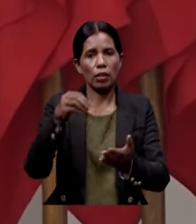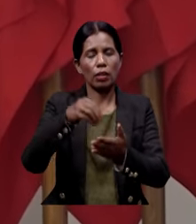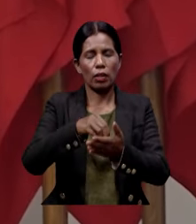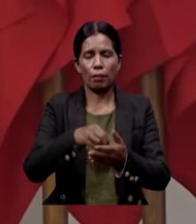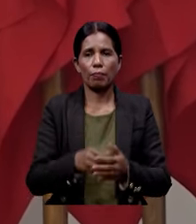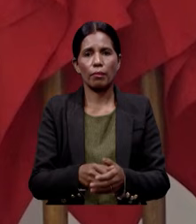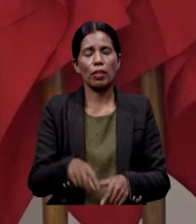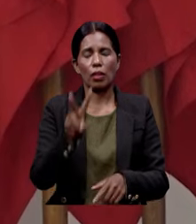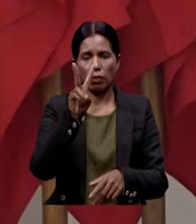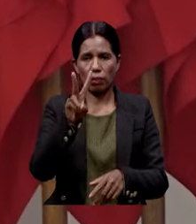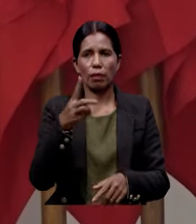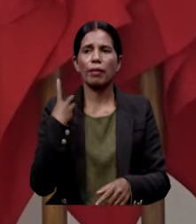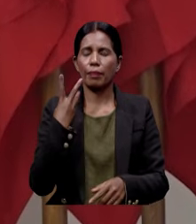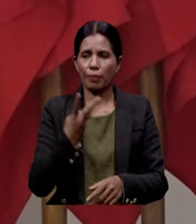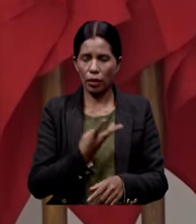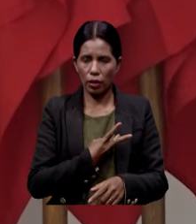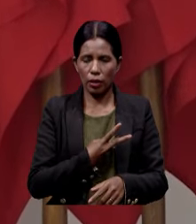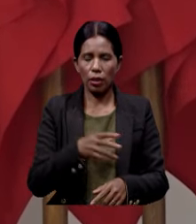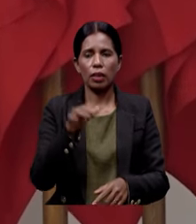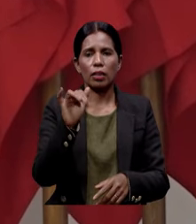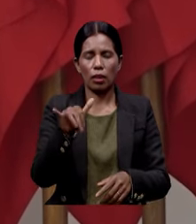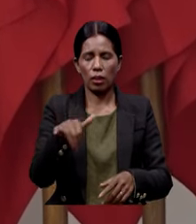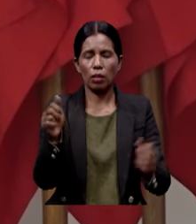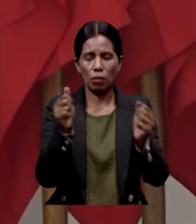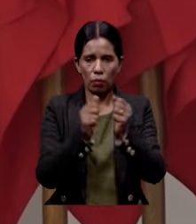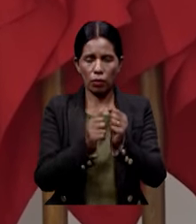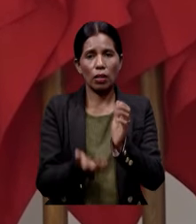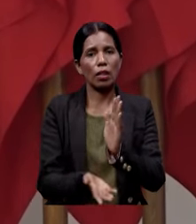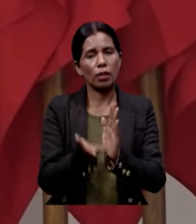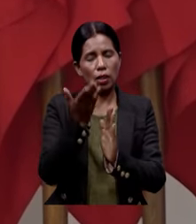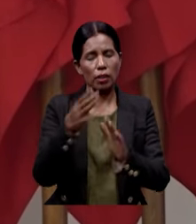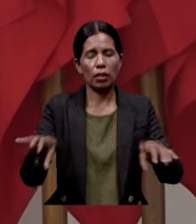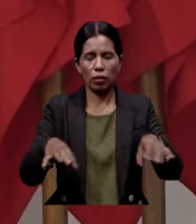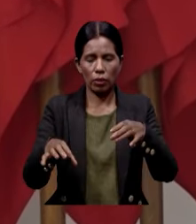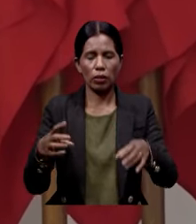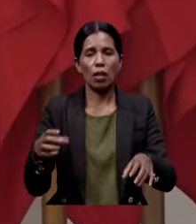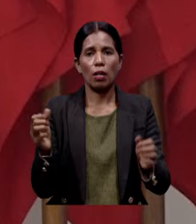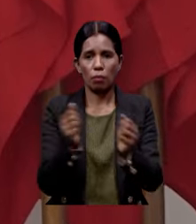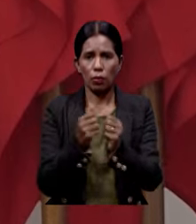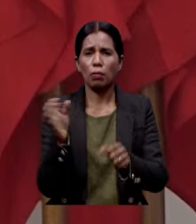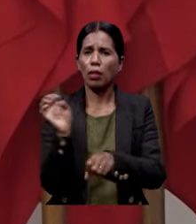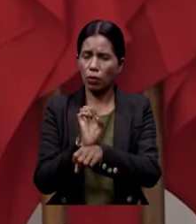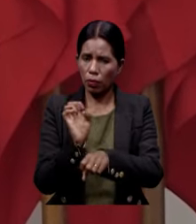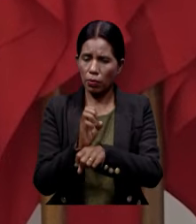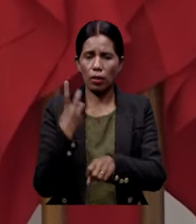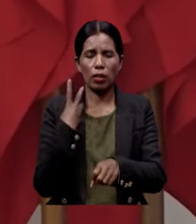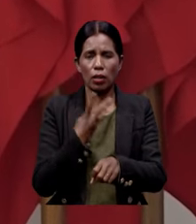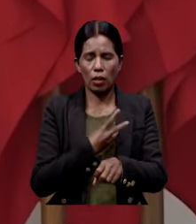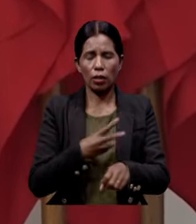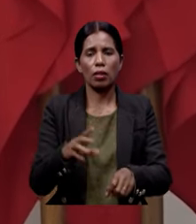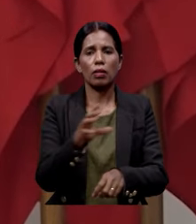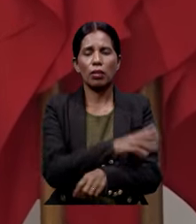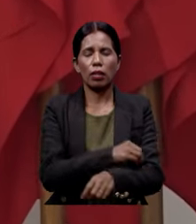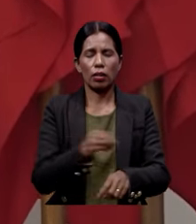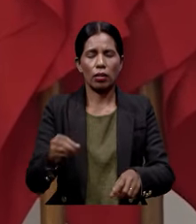Yang kedua, kita sepakat meningkatkan kerjasama ekonomi dan saya menyambut baik komitmen pemerintah Timor-Leste